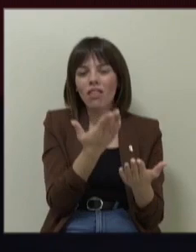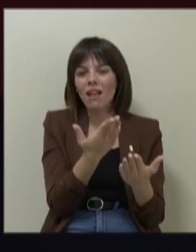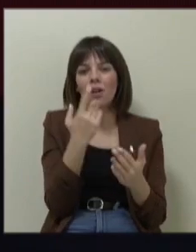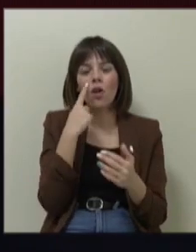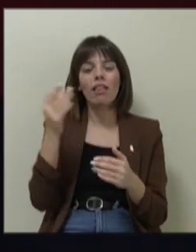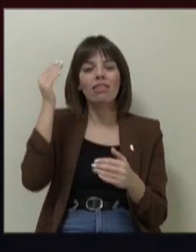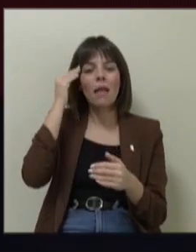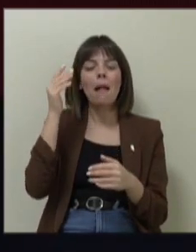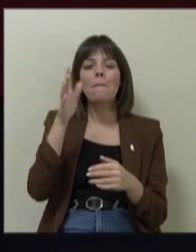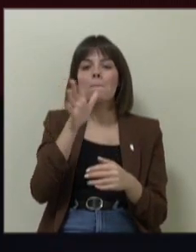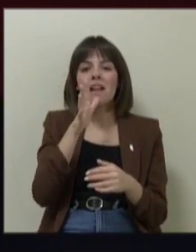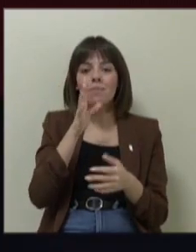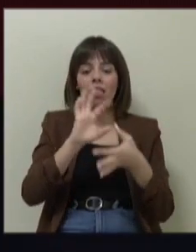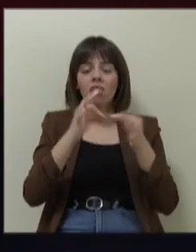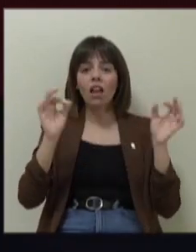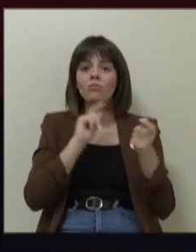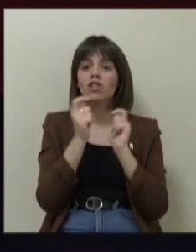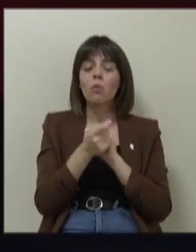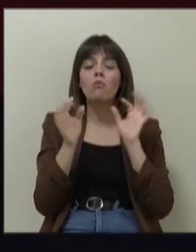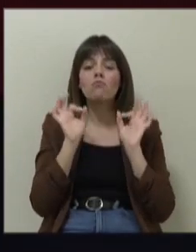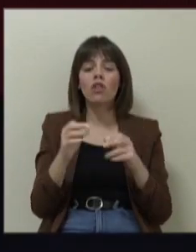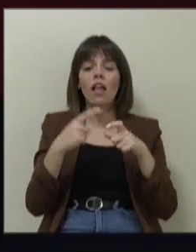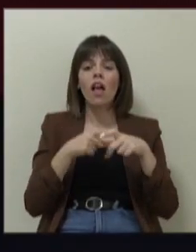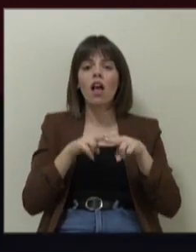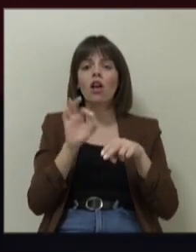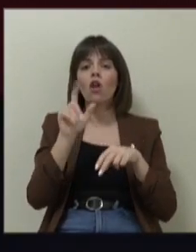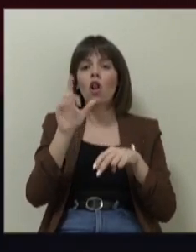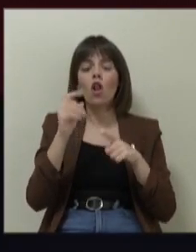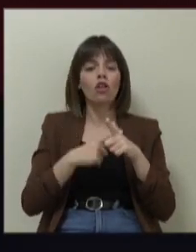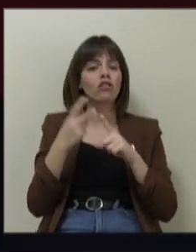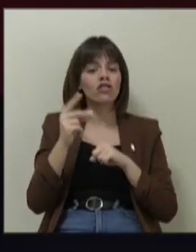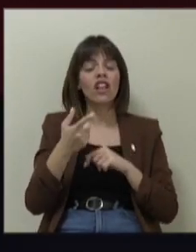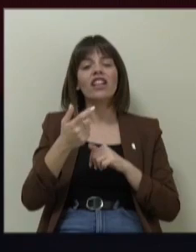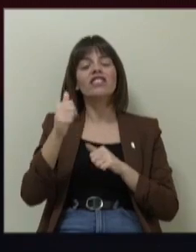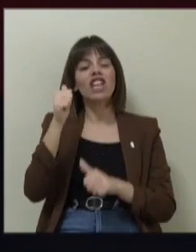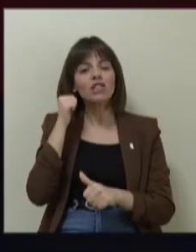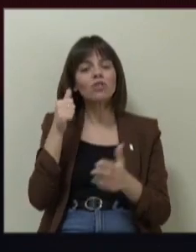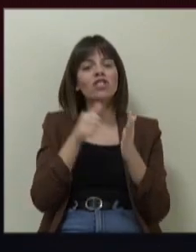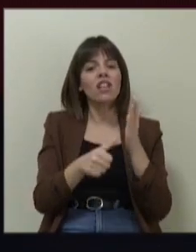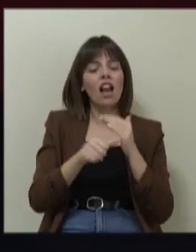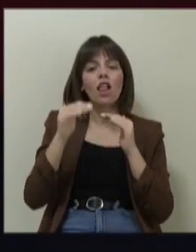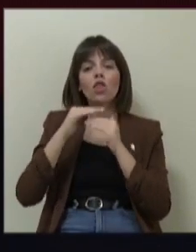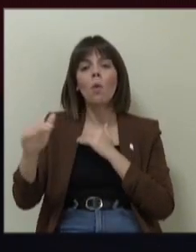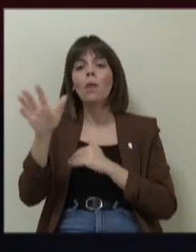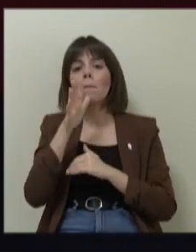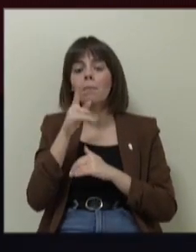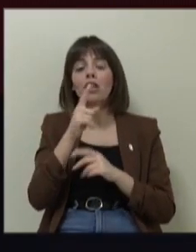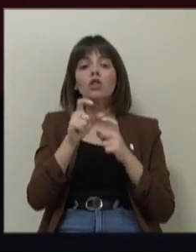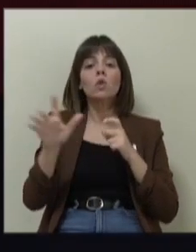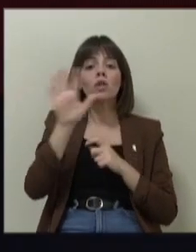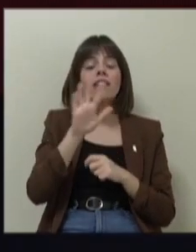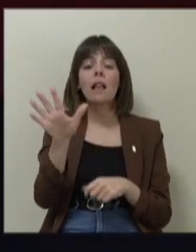temel bilimlerin tanımını değiştirmek ve muhakkak ekolojiyi, geçmişi, tarihi ve toplum bilimi, sosyal